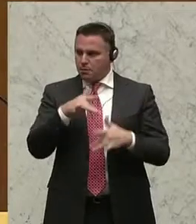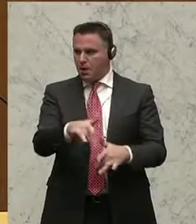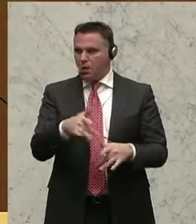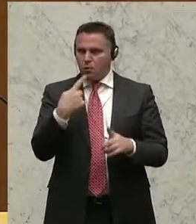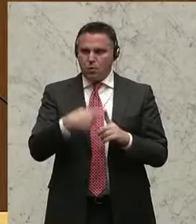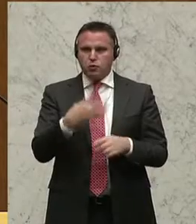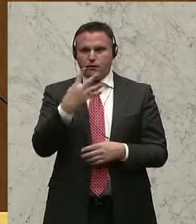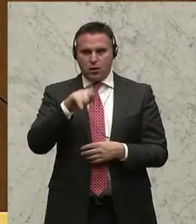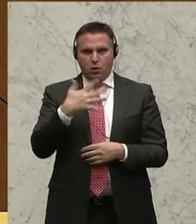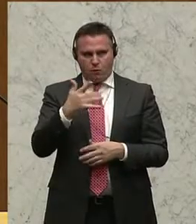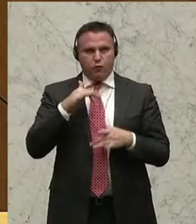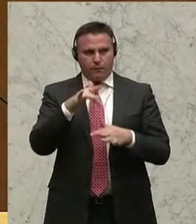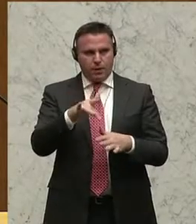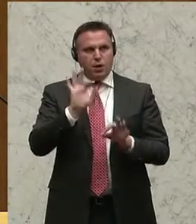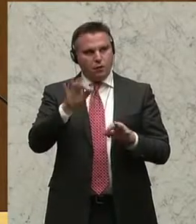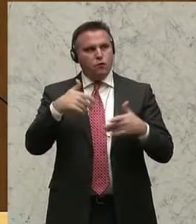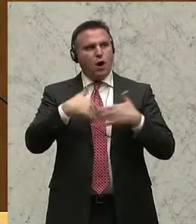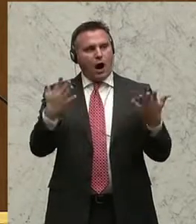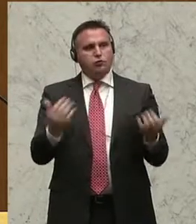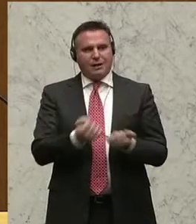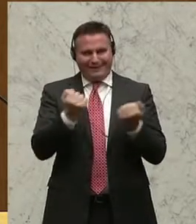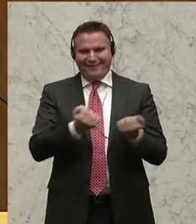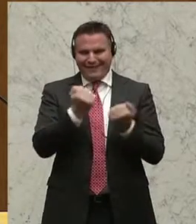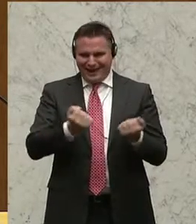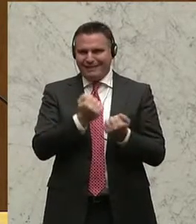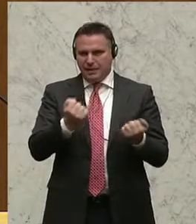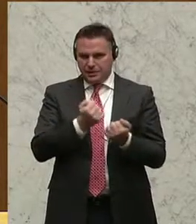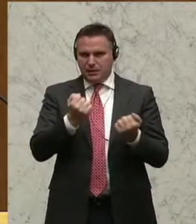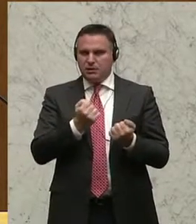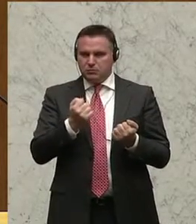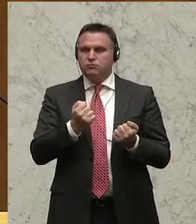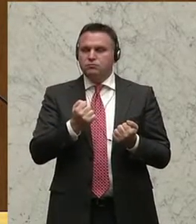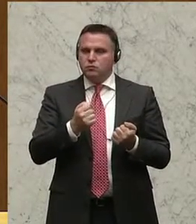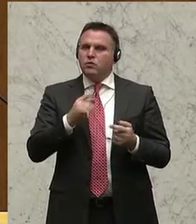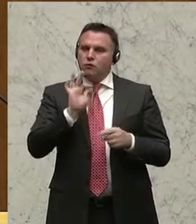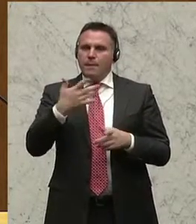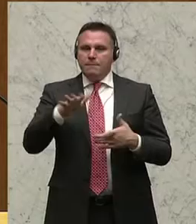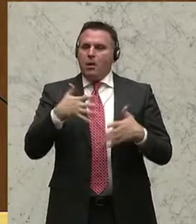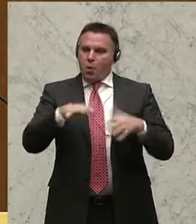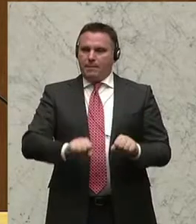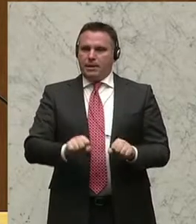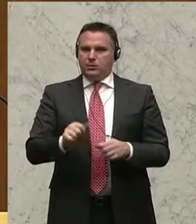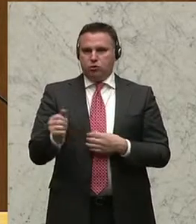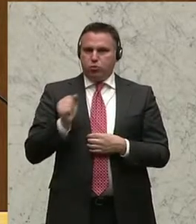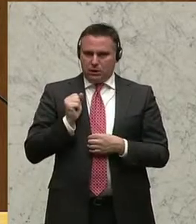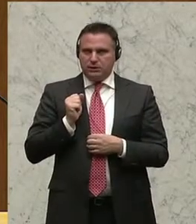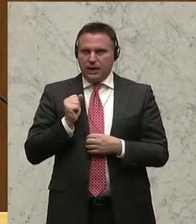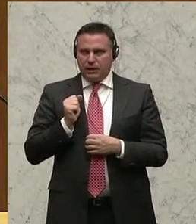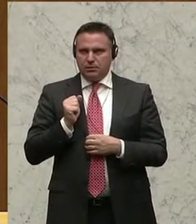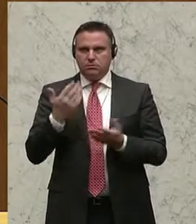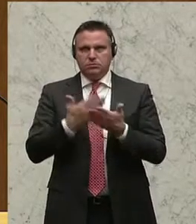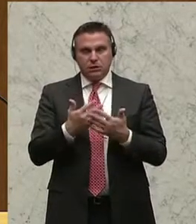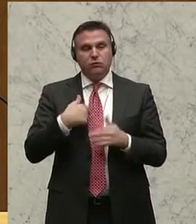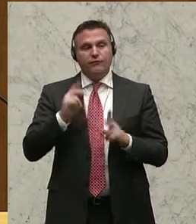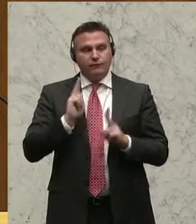plus 4,5 Millionen für Auslandstrainingseinsätze zur Steigerung der Kompetenz unseres Bundesheers. Wir sind